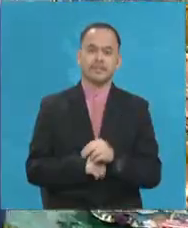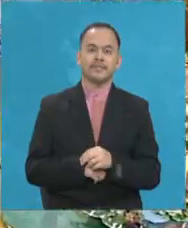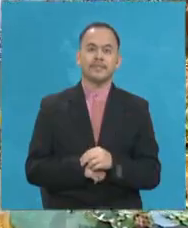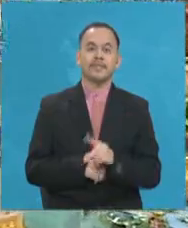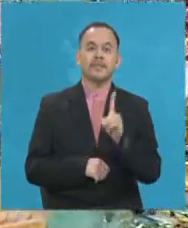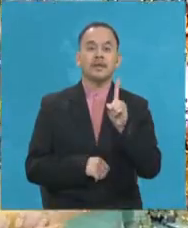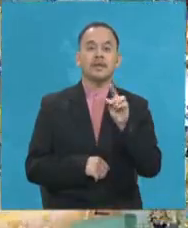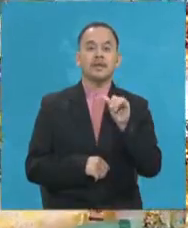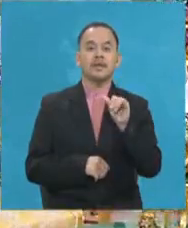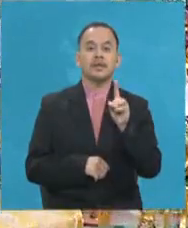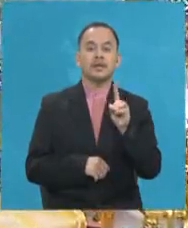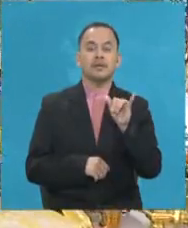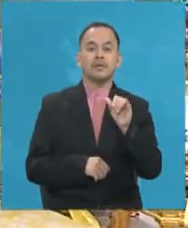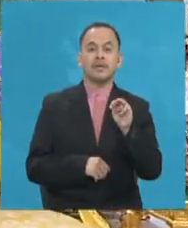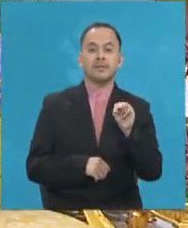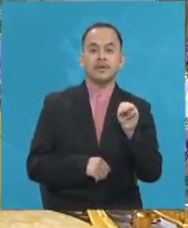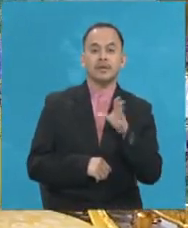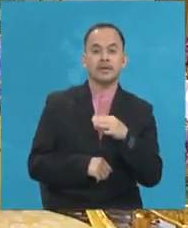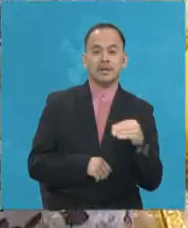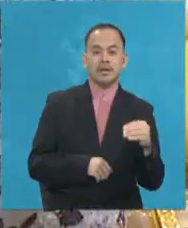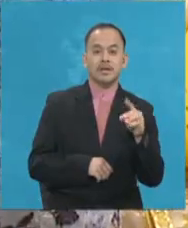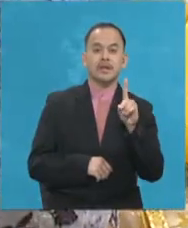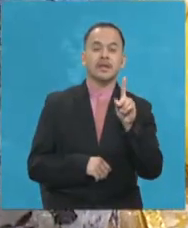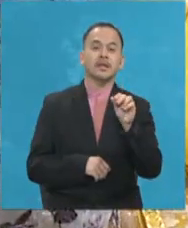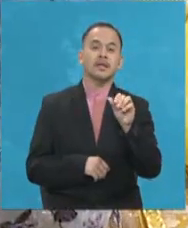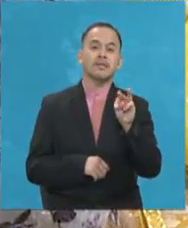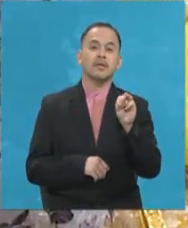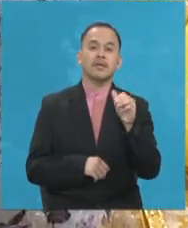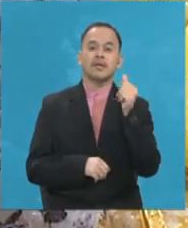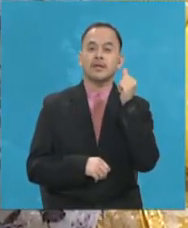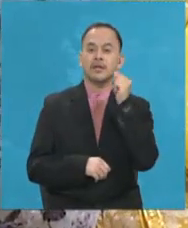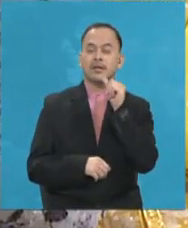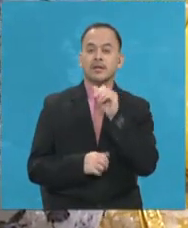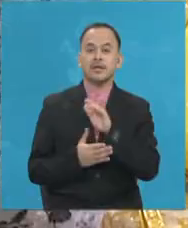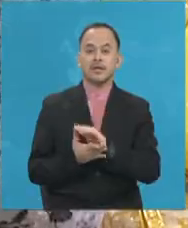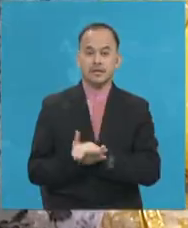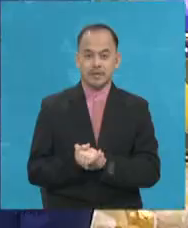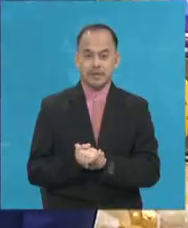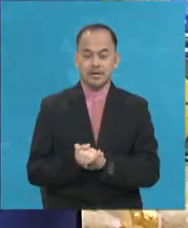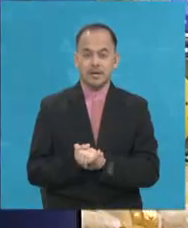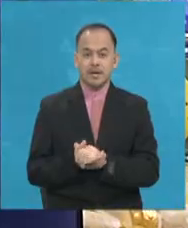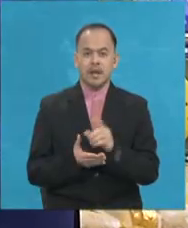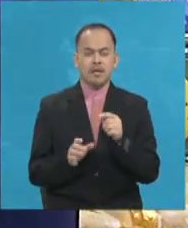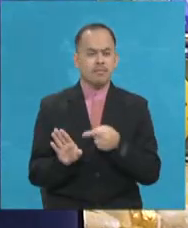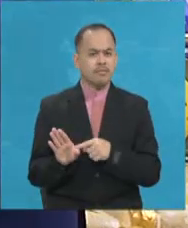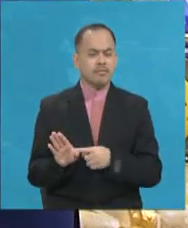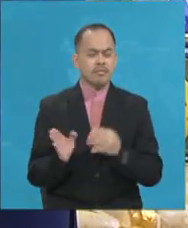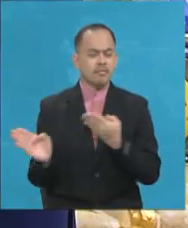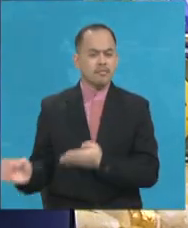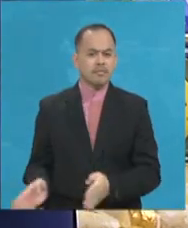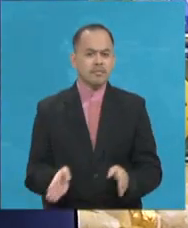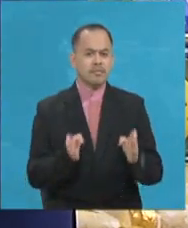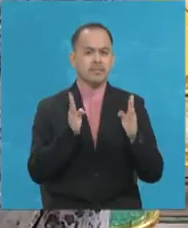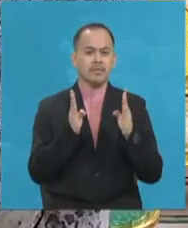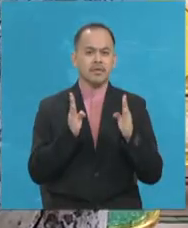Hai kebawah duli Yang Maha mulia dan kebawah duli Yang Maha Mulia Paduka Sri Baginda Raja istri muda-muda berkenan menerima